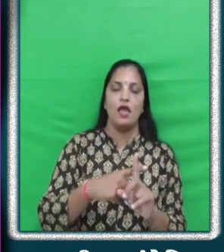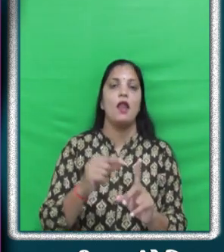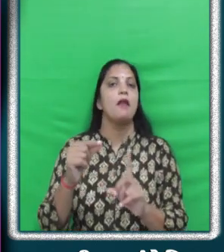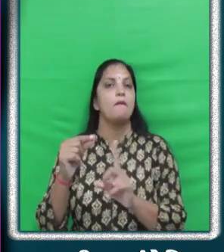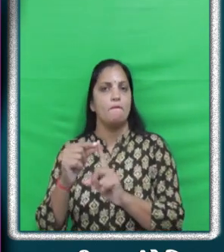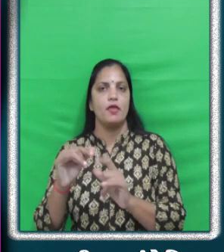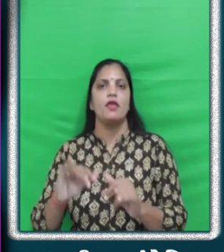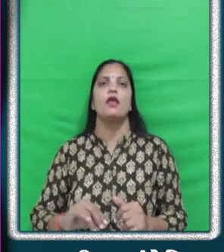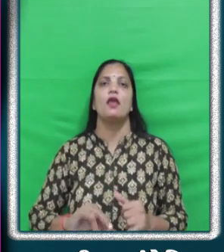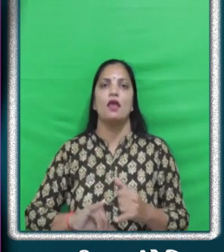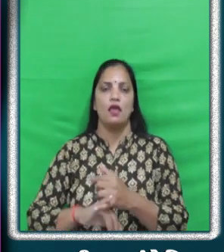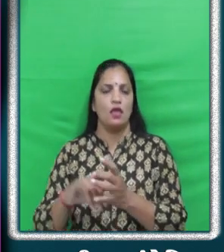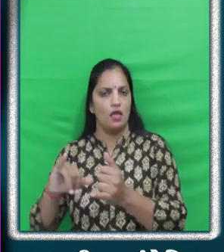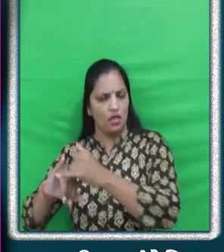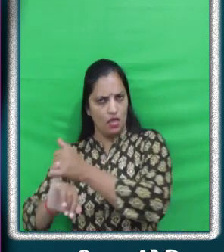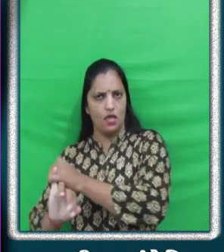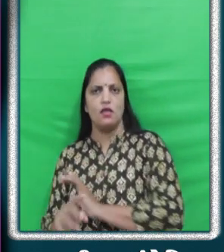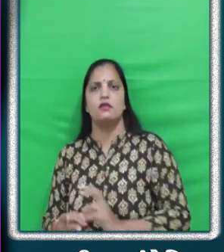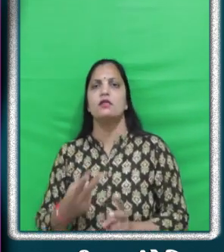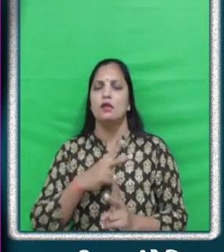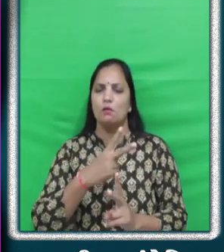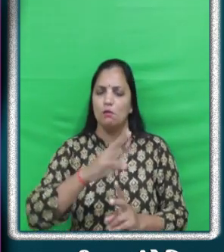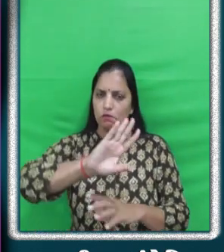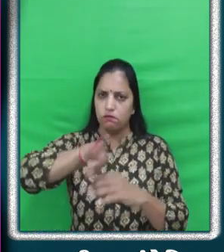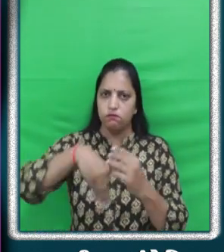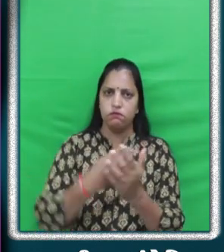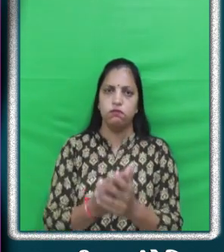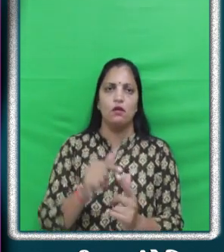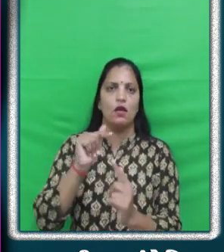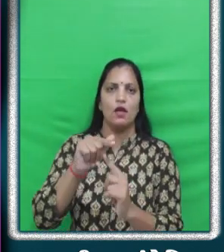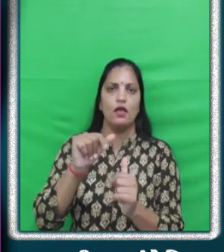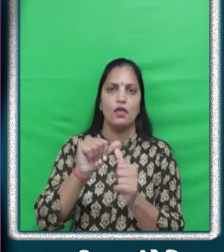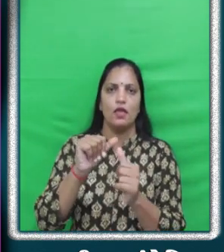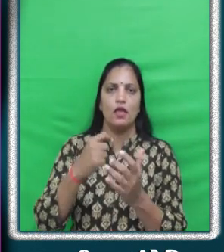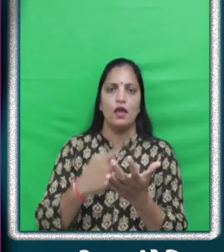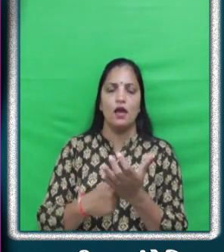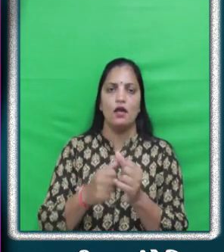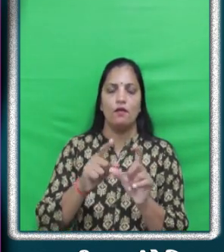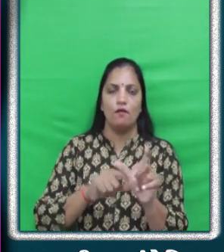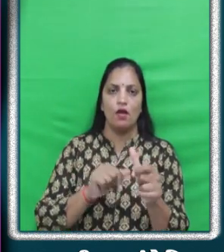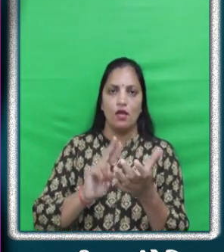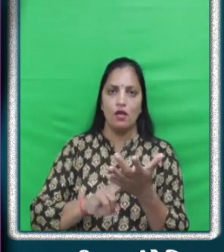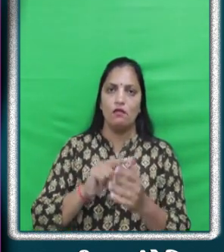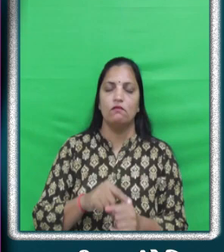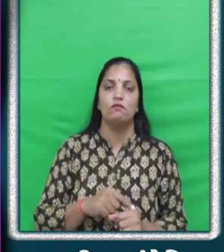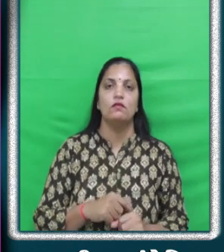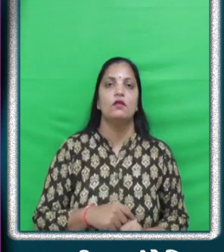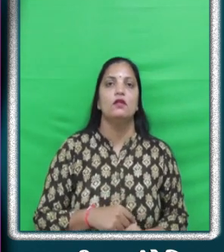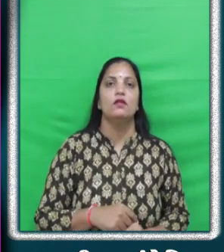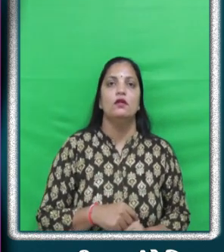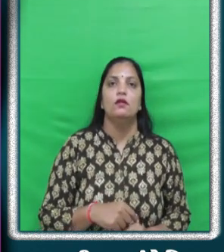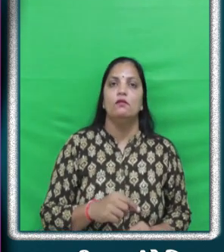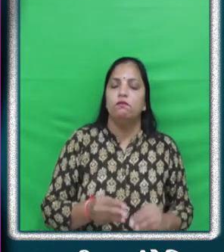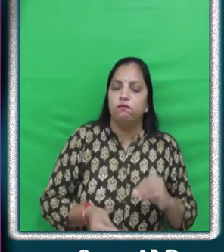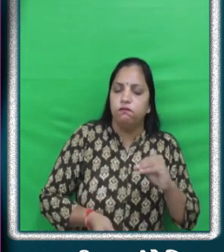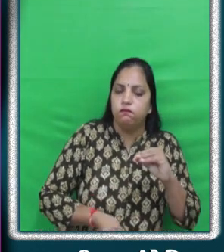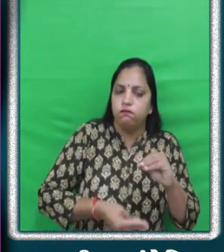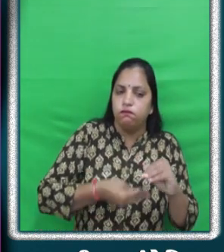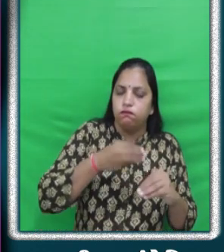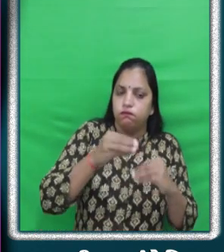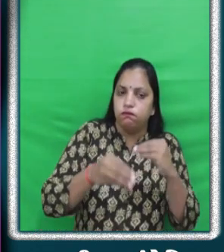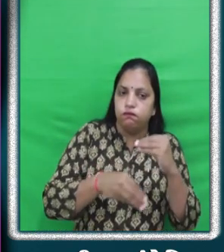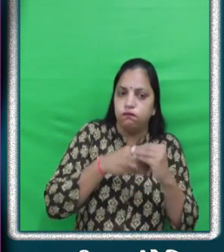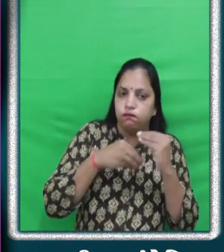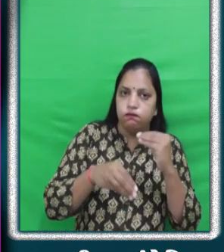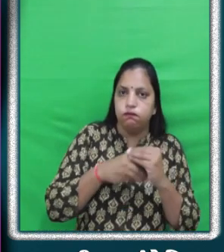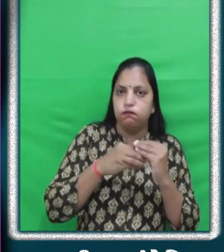છે, ફોસ્ફરસ છે, સલ્ફર છે, તો આ બધા જે આયનો જ્યારે લે છે ત્યારે એનું સાંદ્રતા વધી જાય, કેન્દ્રકરણ વધી